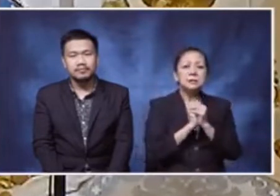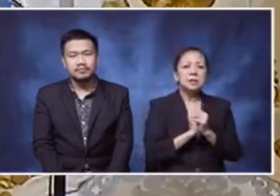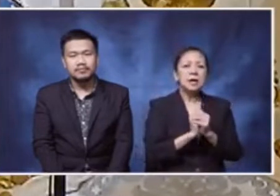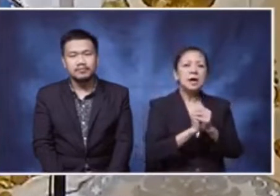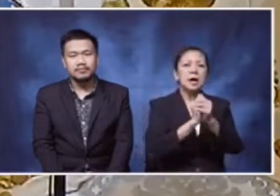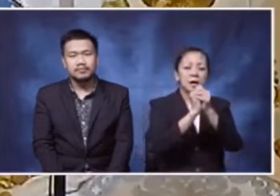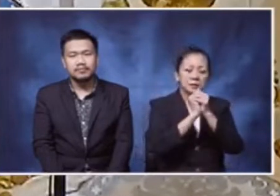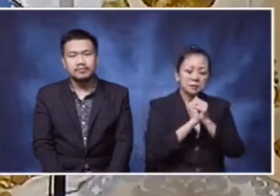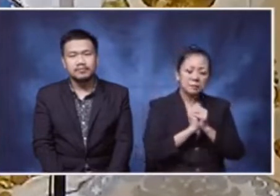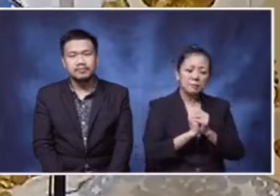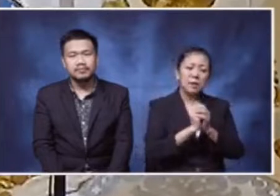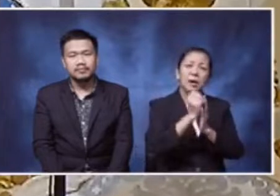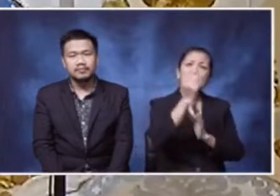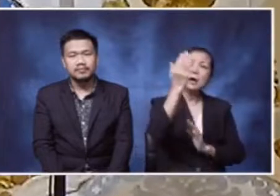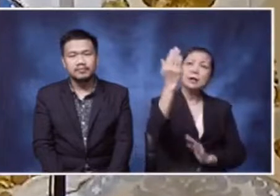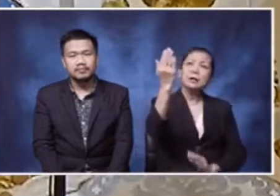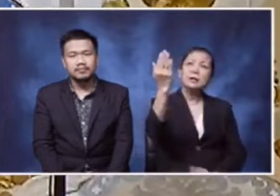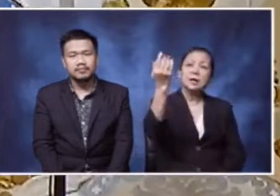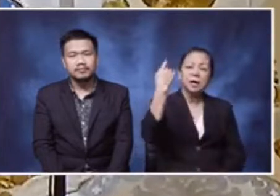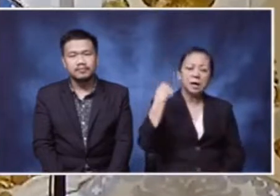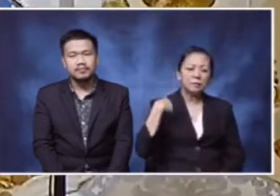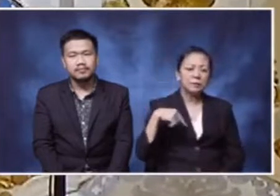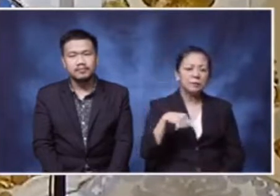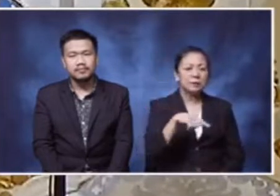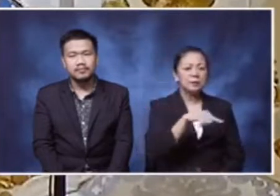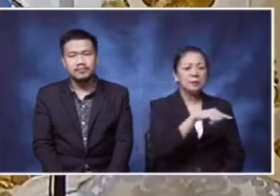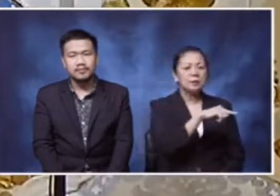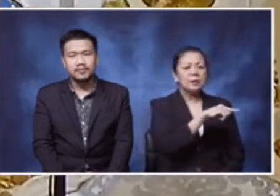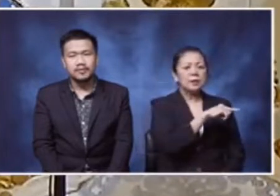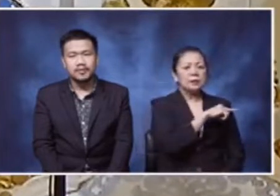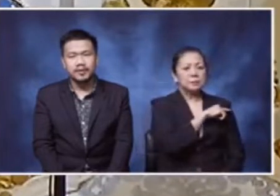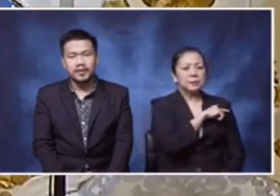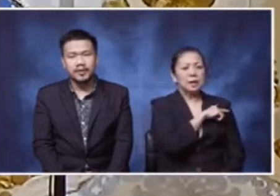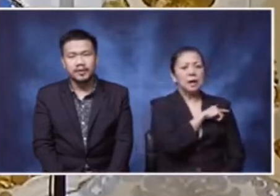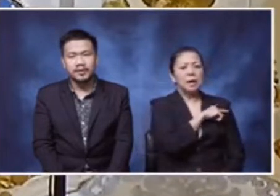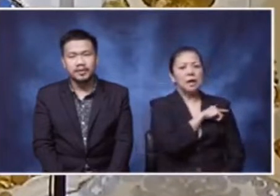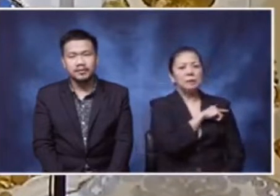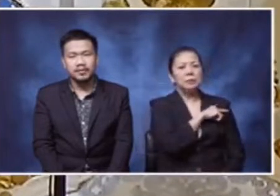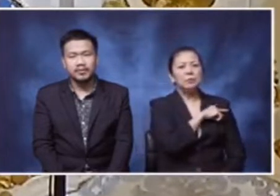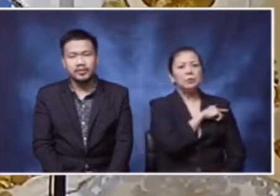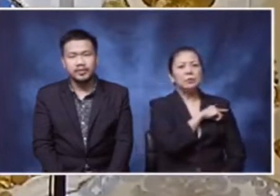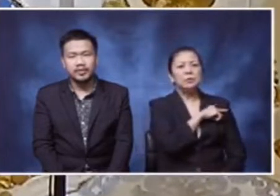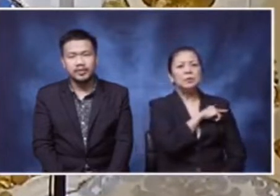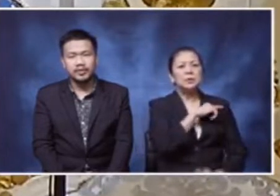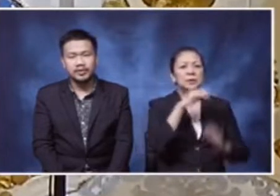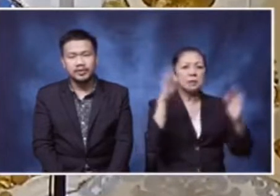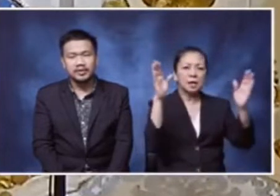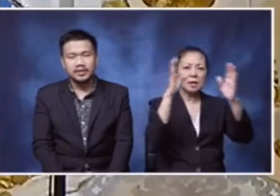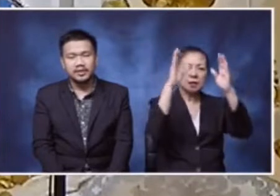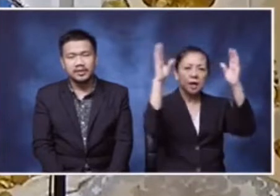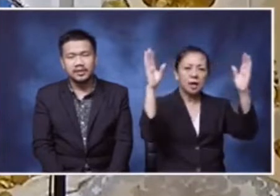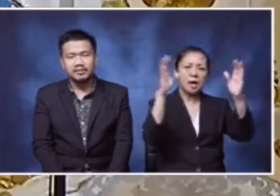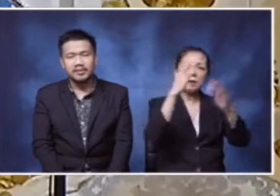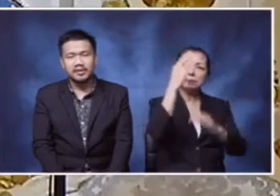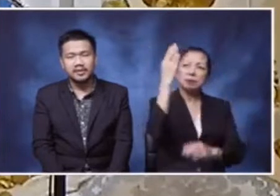namin, sinasamba ka namin, pinipinag muli